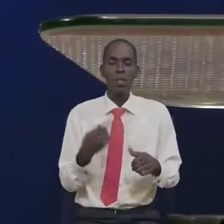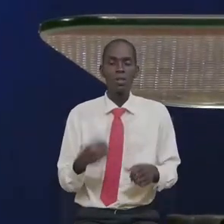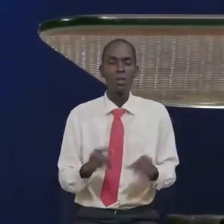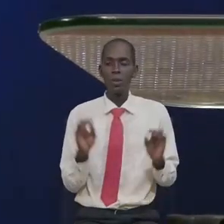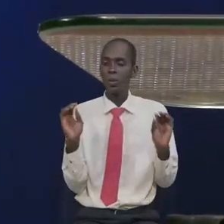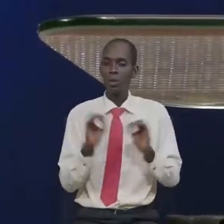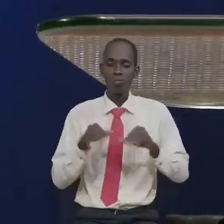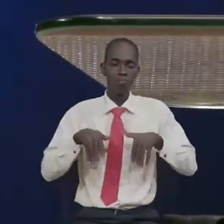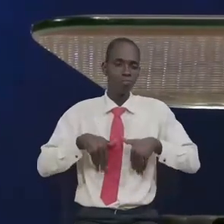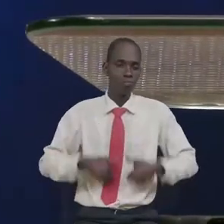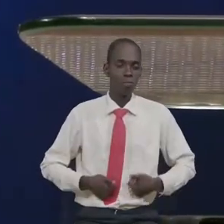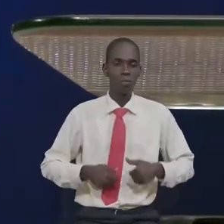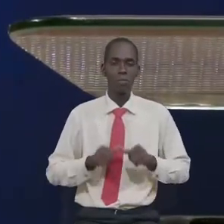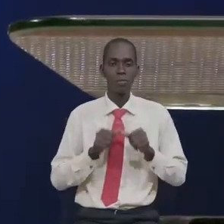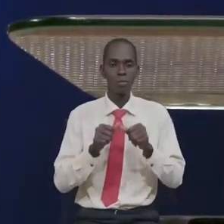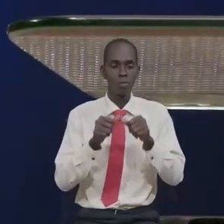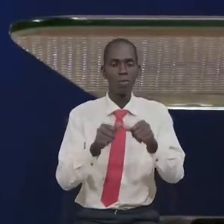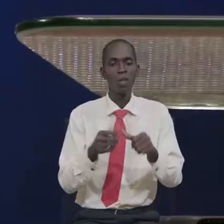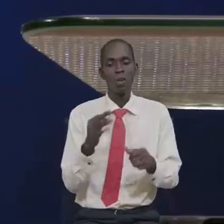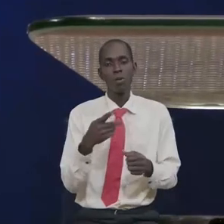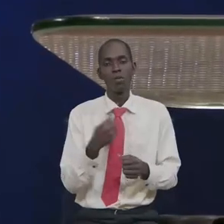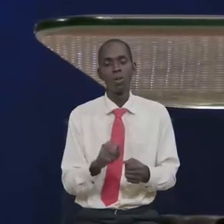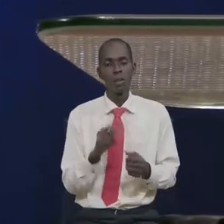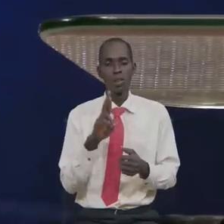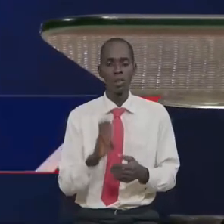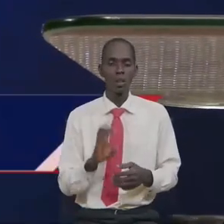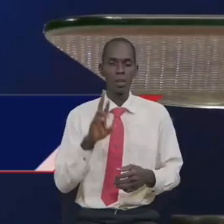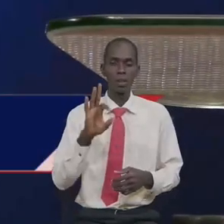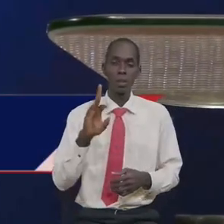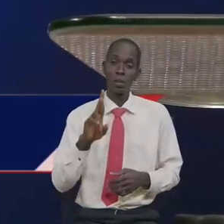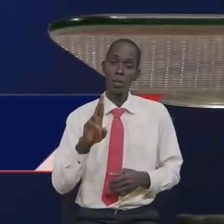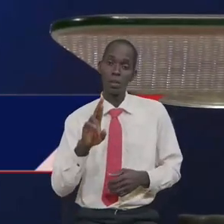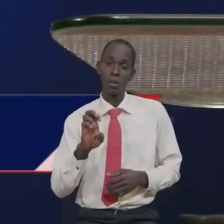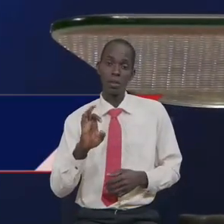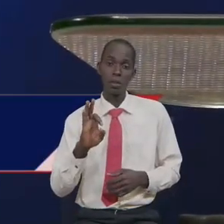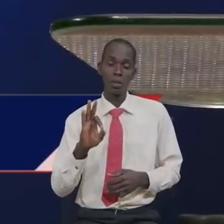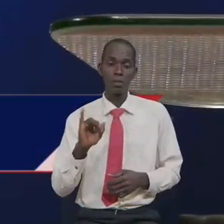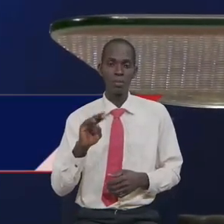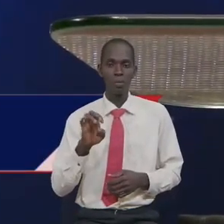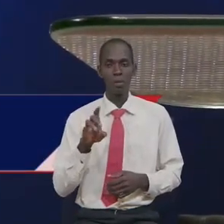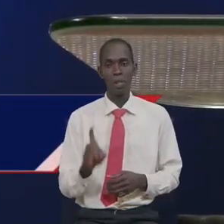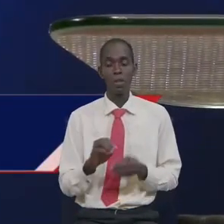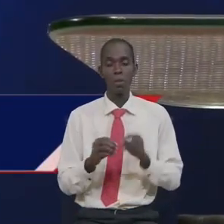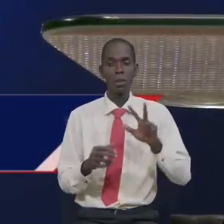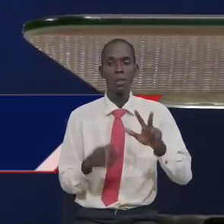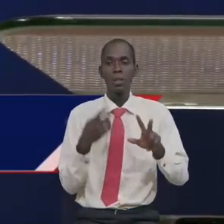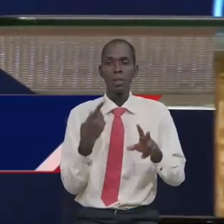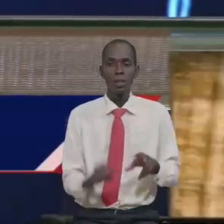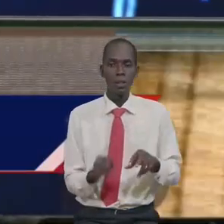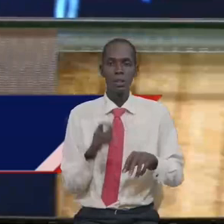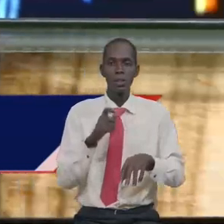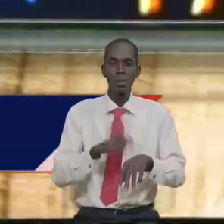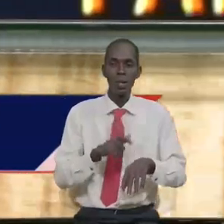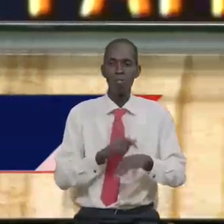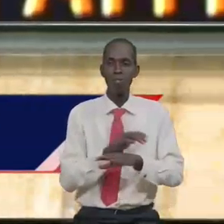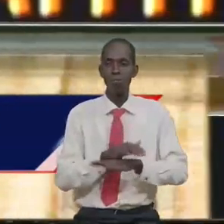persévérance infatigable du raffiné. 3. La perdition intemporelle des vengeurs